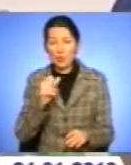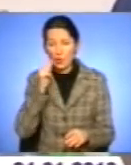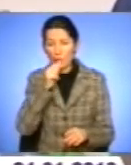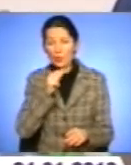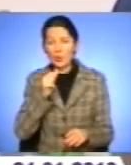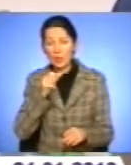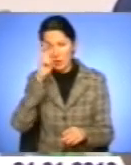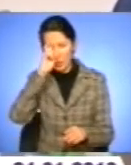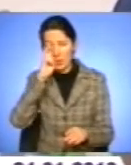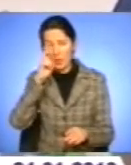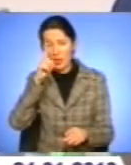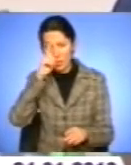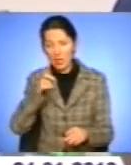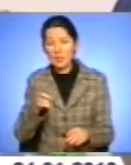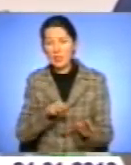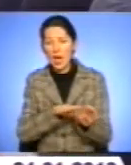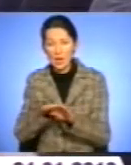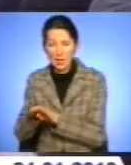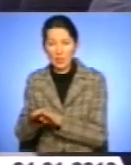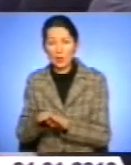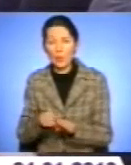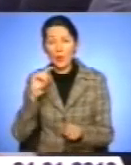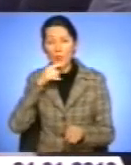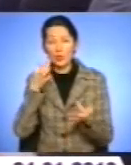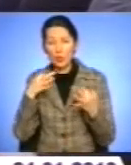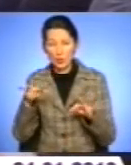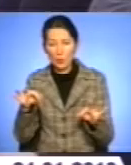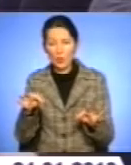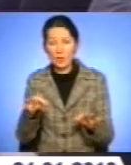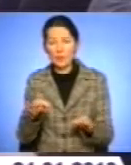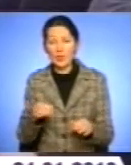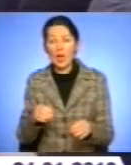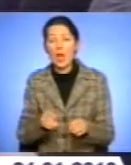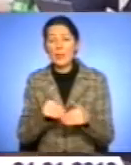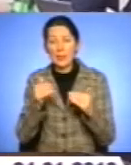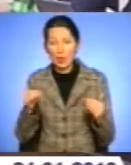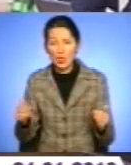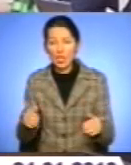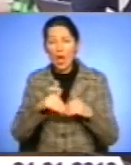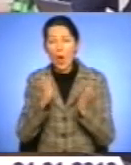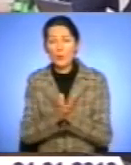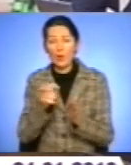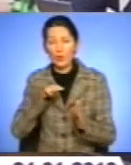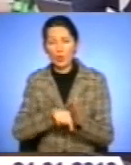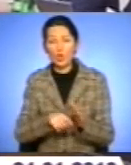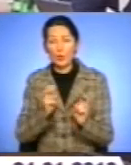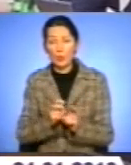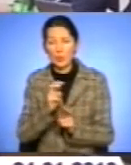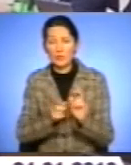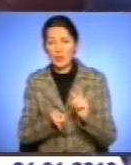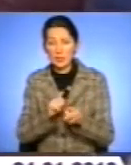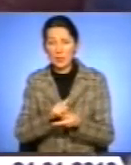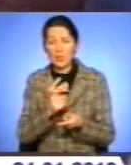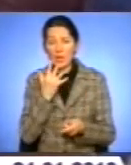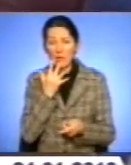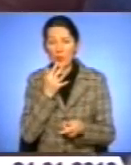такі кошти на модернізацію промисловості і структурні перетворення в економіці передбачаються вперше. Одне з головних завдань, що поставив перед урядом президент, увійти